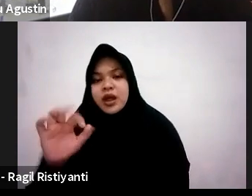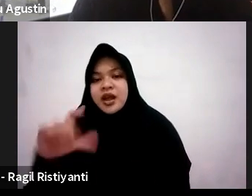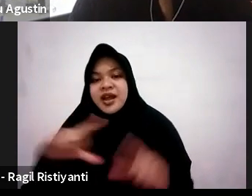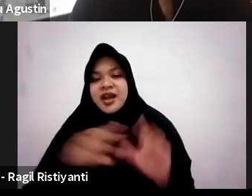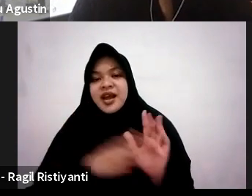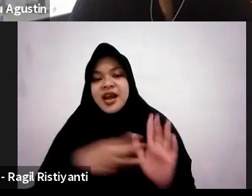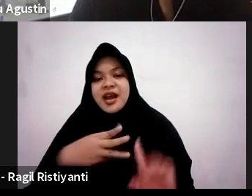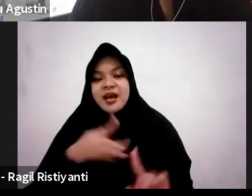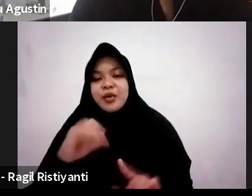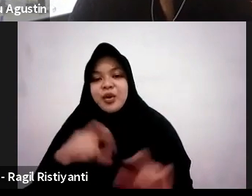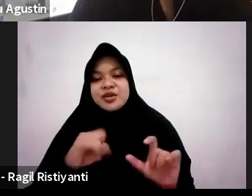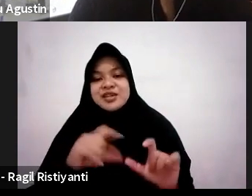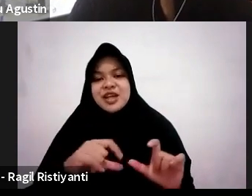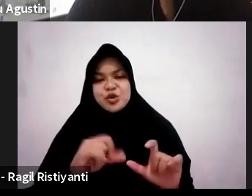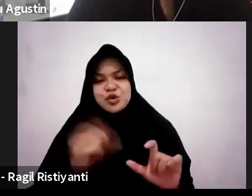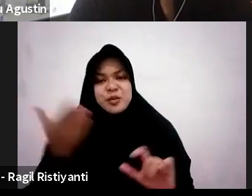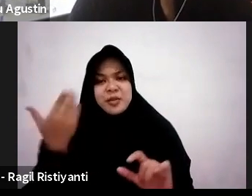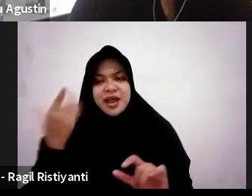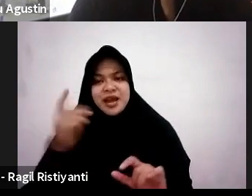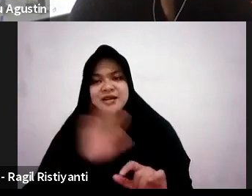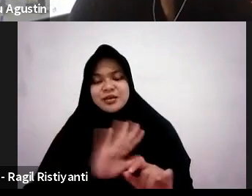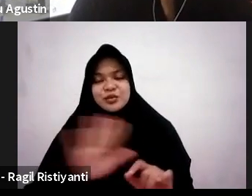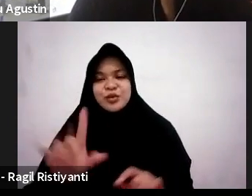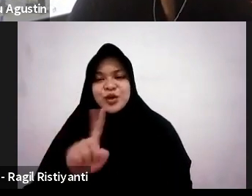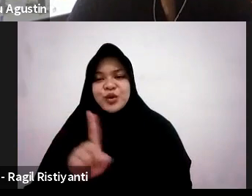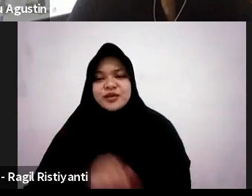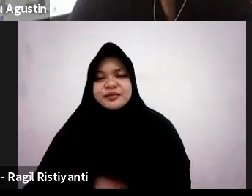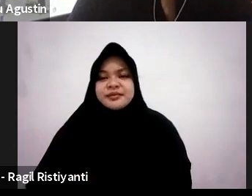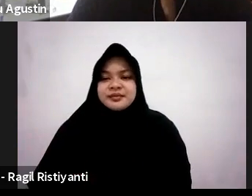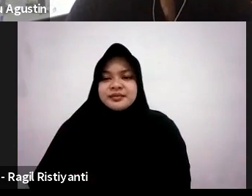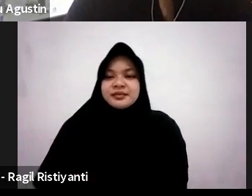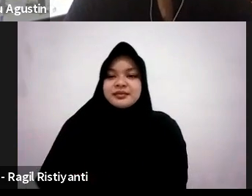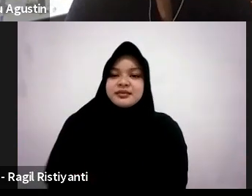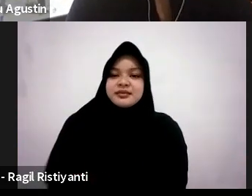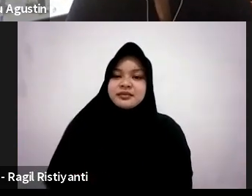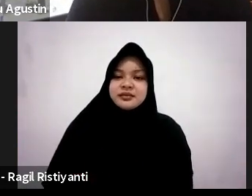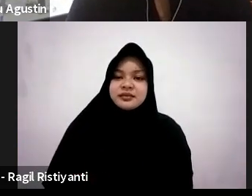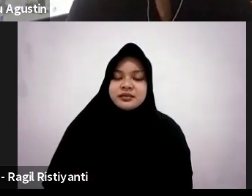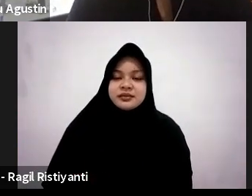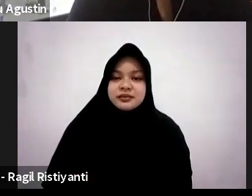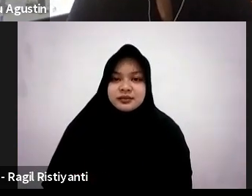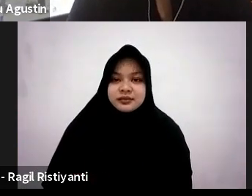ini Fauziah memasang kode duluan Kalau nih silakan ya